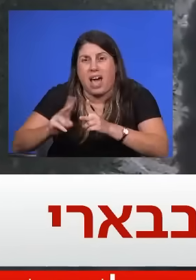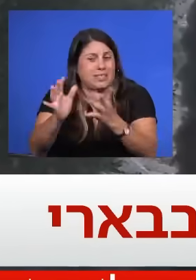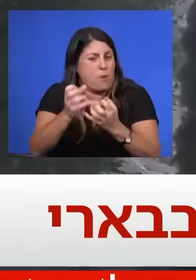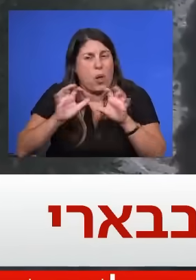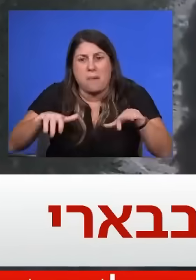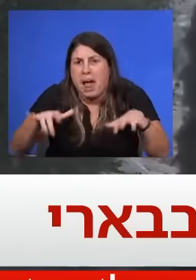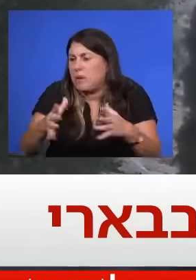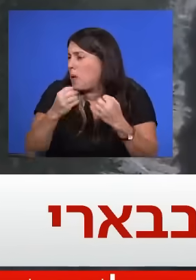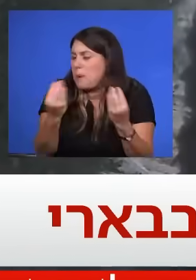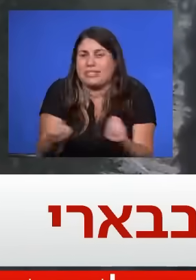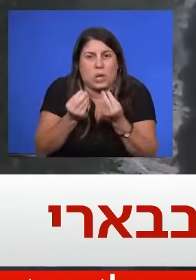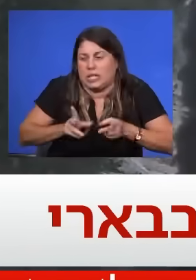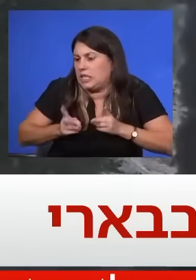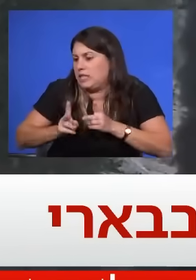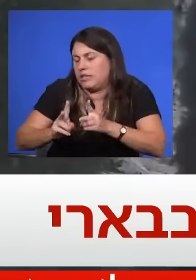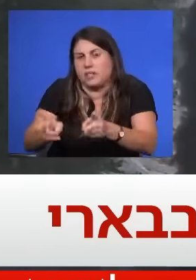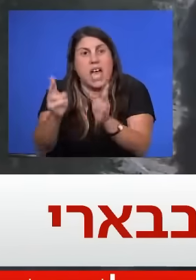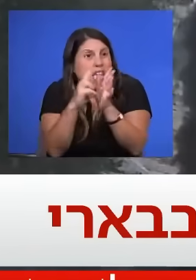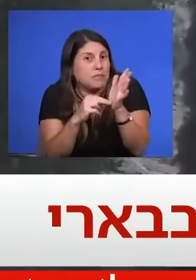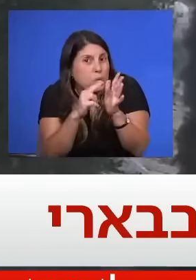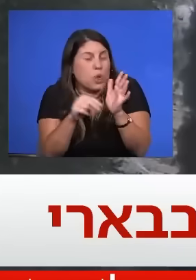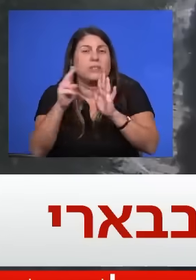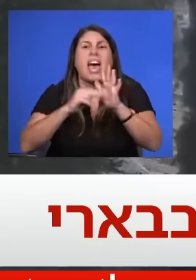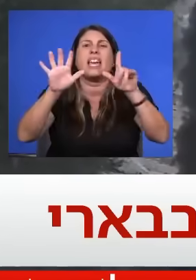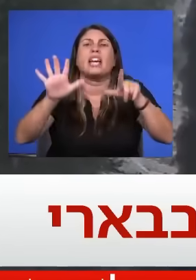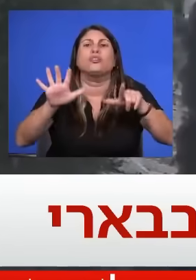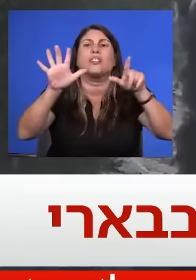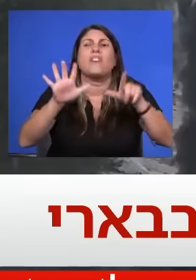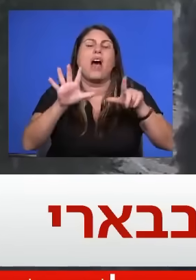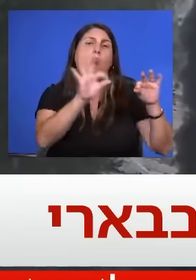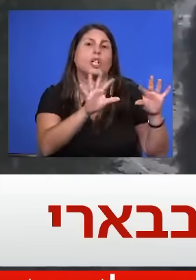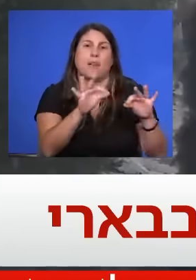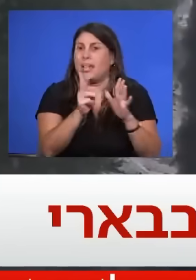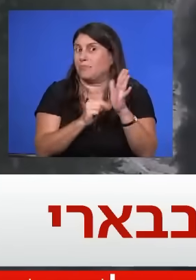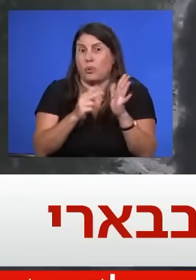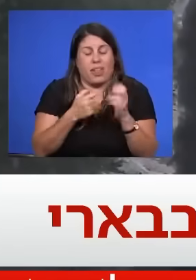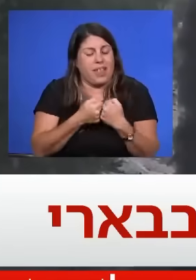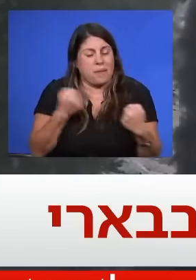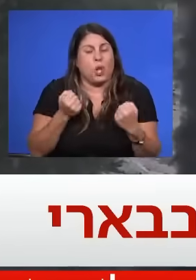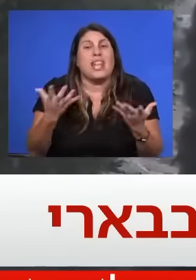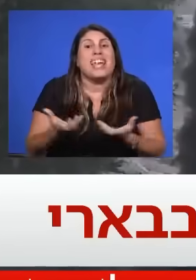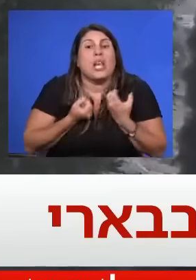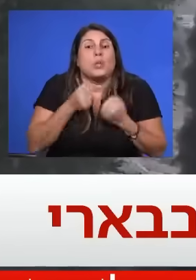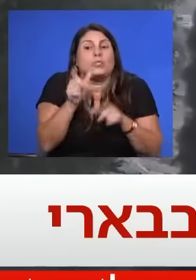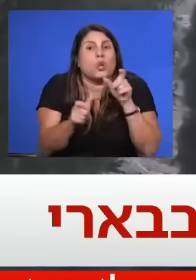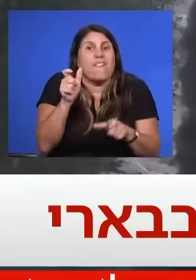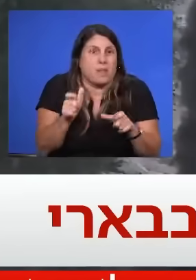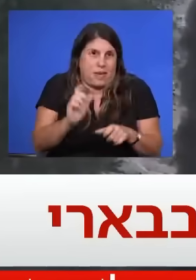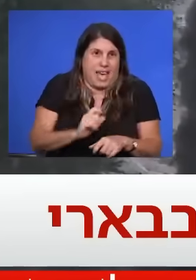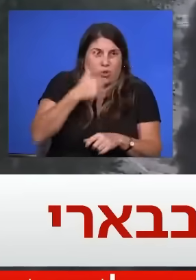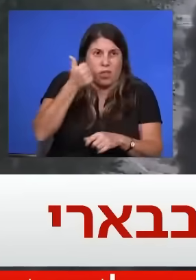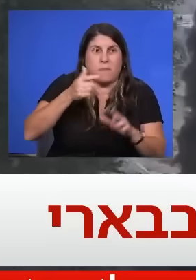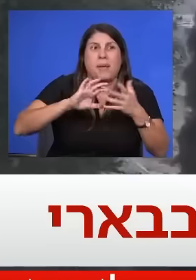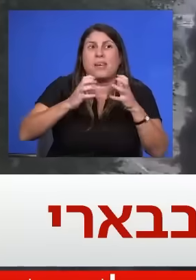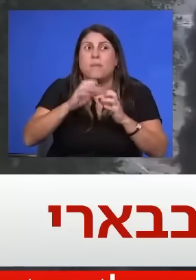אלה התמונות מהשבעה באוקטובר, תמונות דרמטיות של חילוץ התושבים הראשונים מקיבוץ בערי תחת אש.